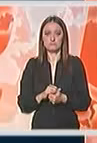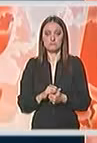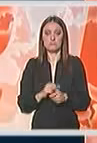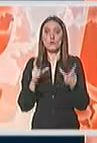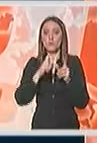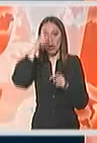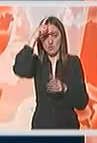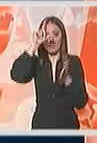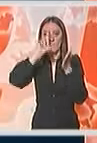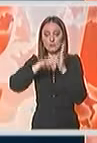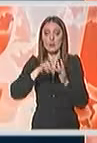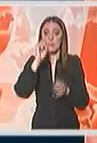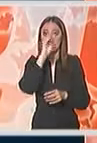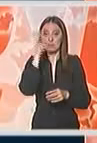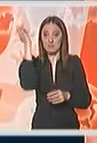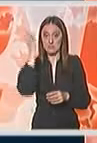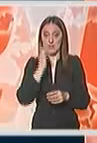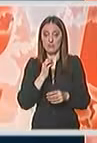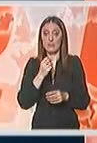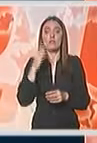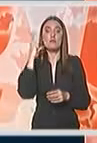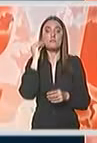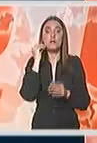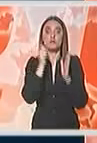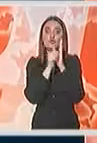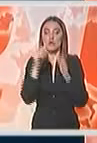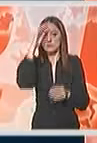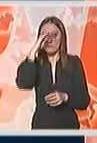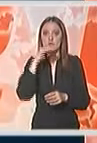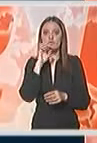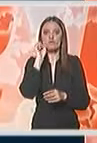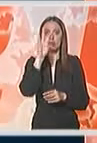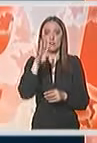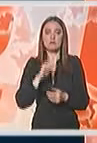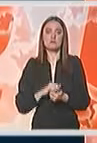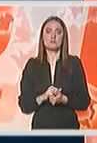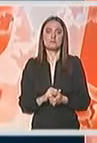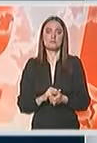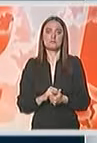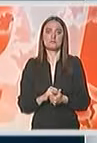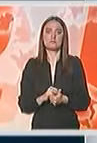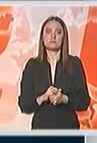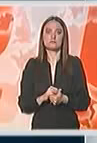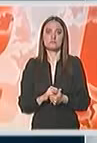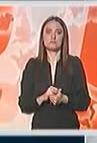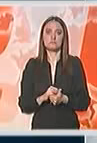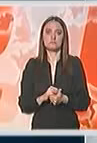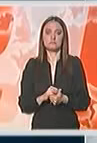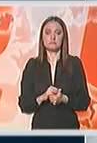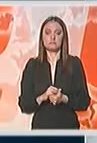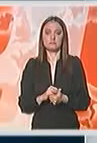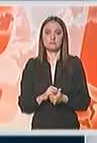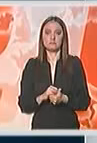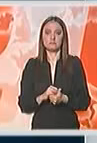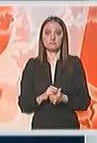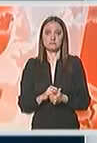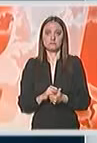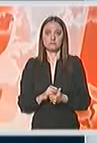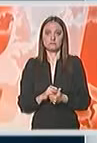U Beogradu je trenutno 15 stepeni, u Novom Sadu 16, u Nišu 14. Sponzor vremenske